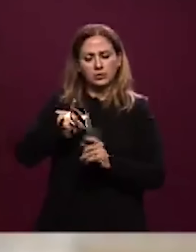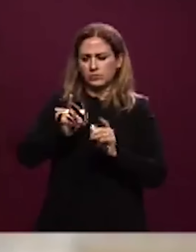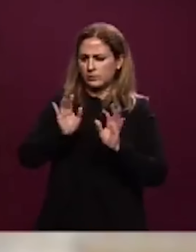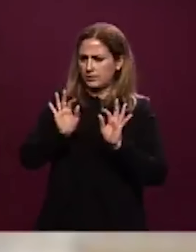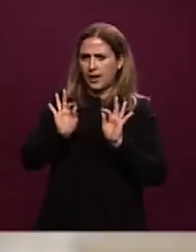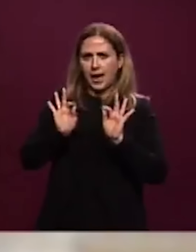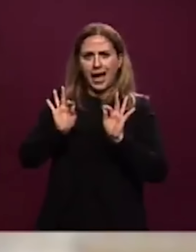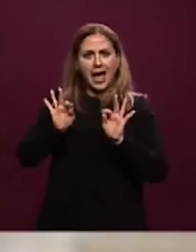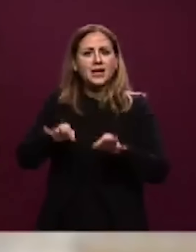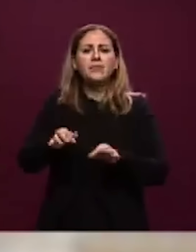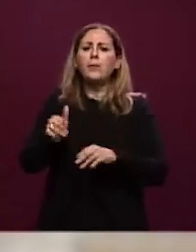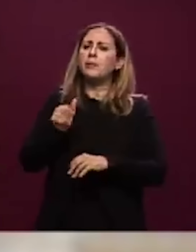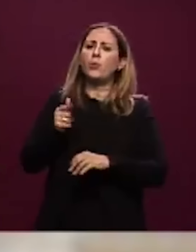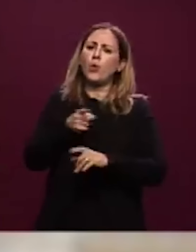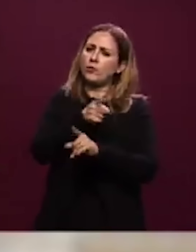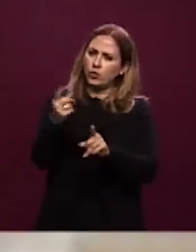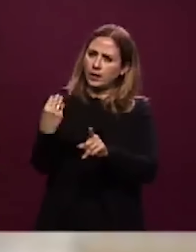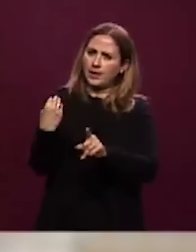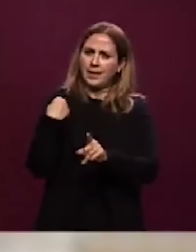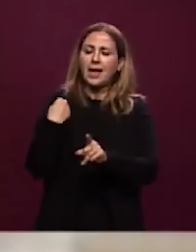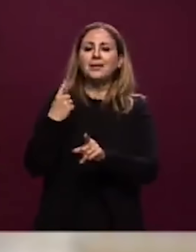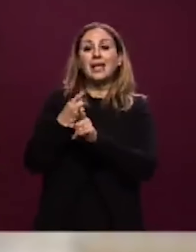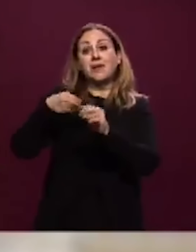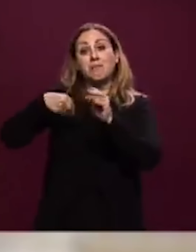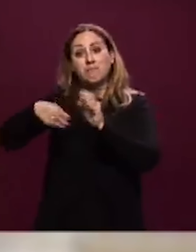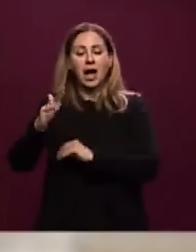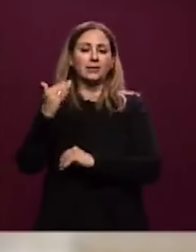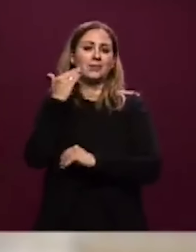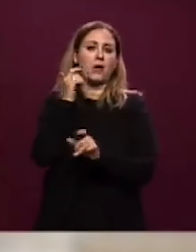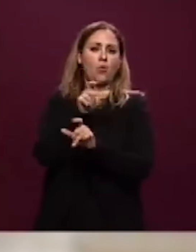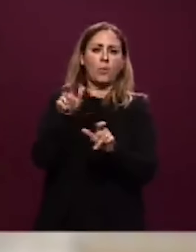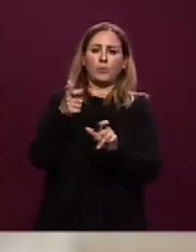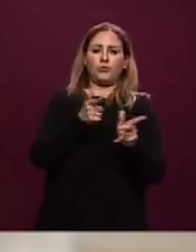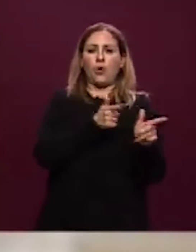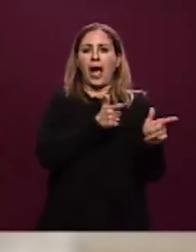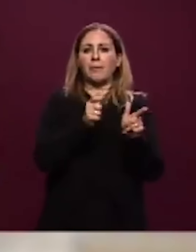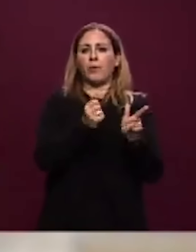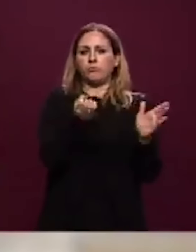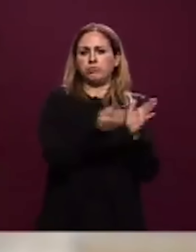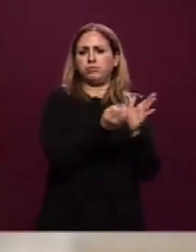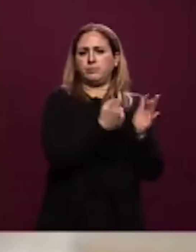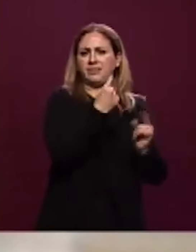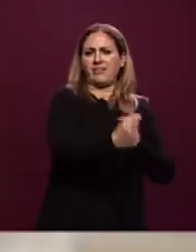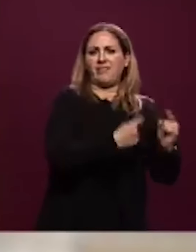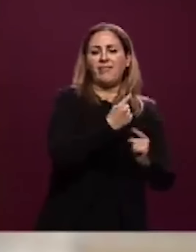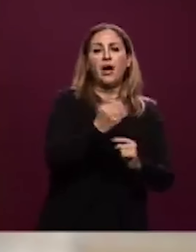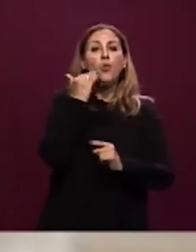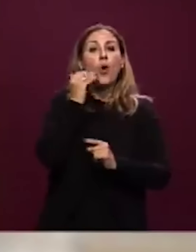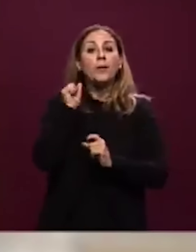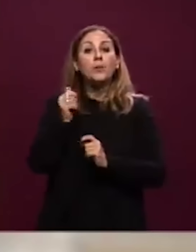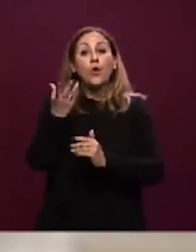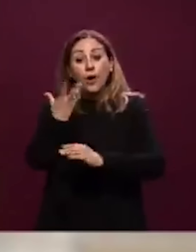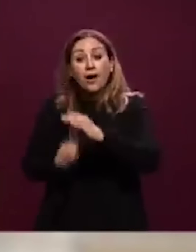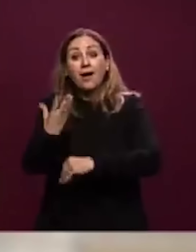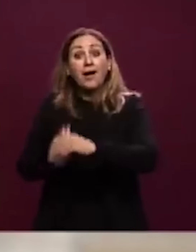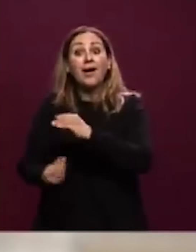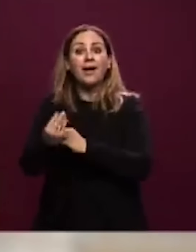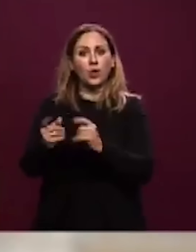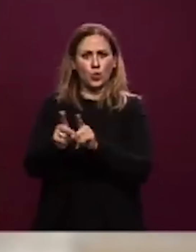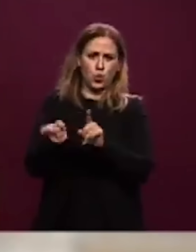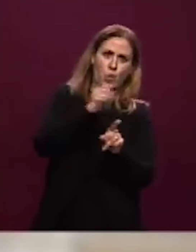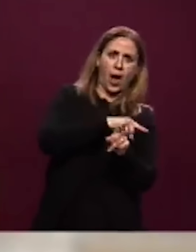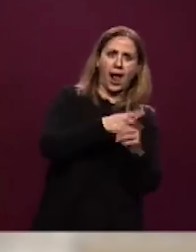inviare uomini, perché le armi si producono, si possono produrre continuamente, gli uomini ancora no. E quindi arriverà